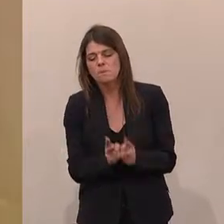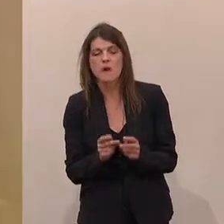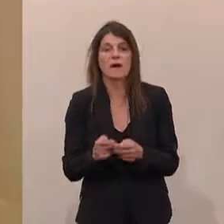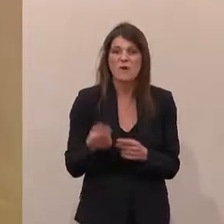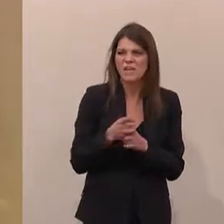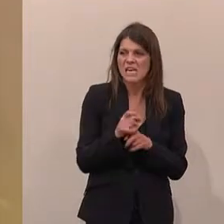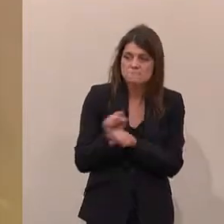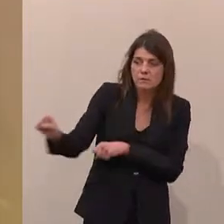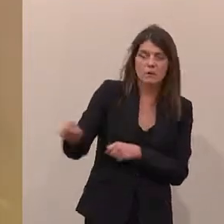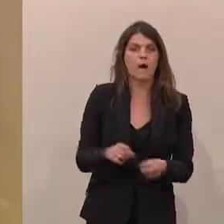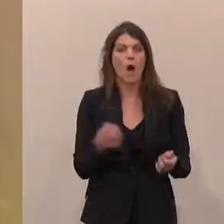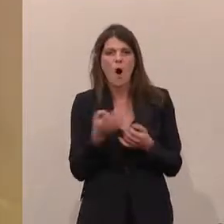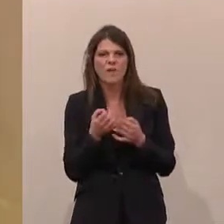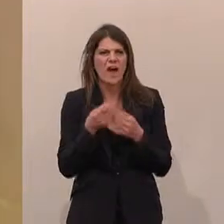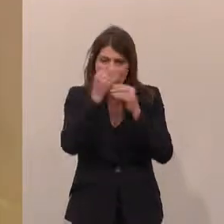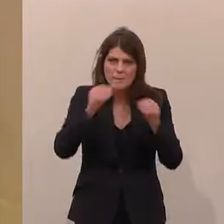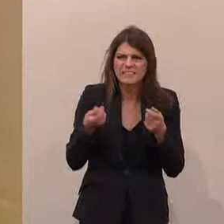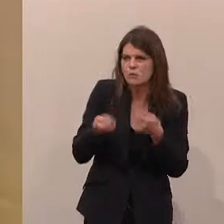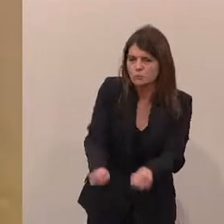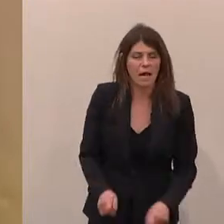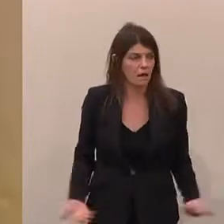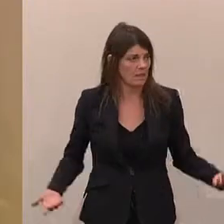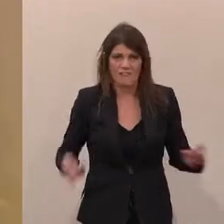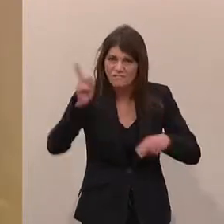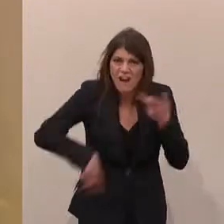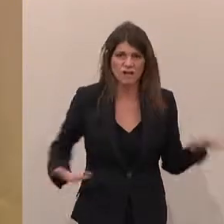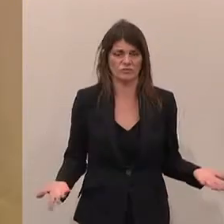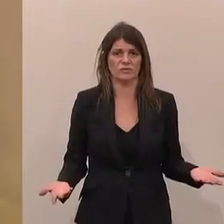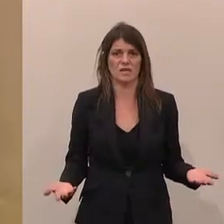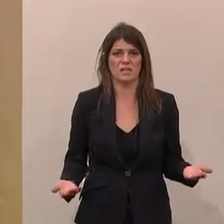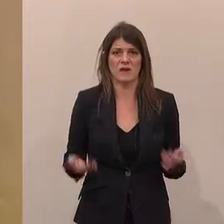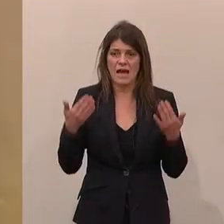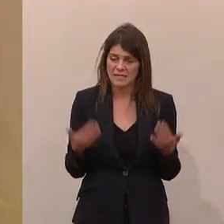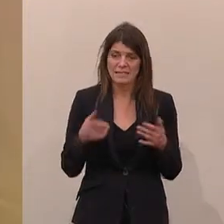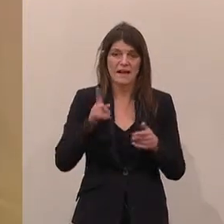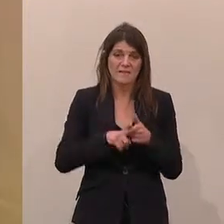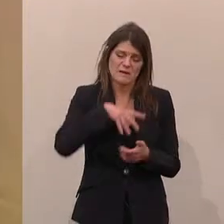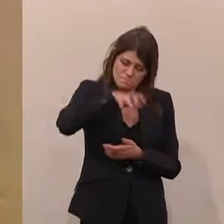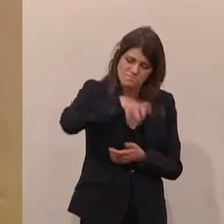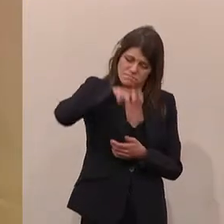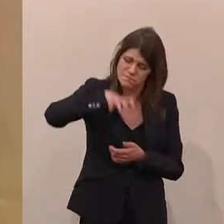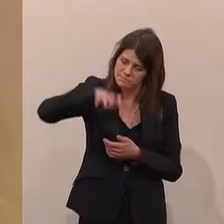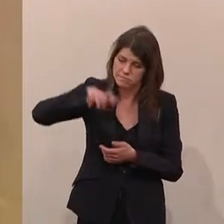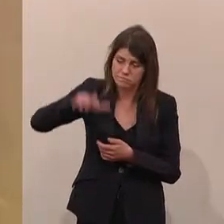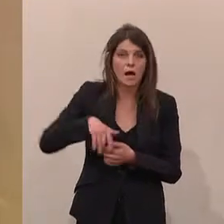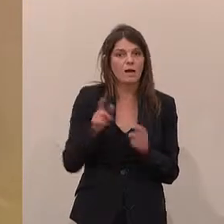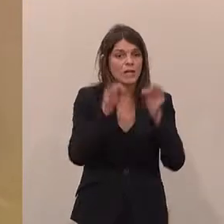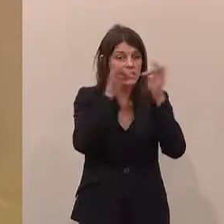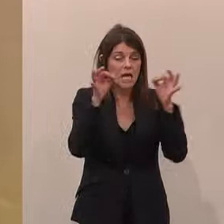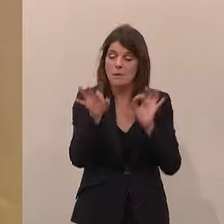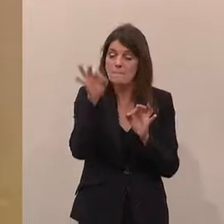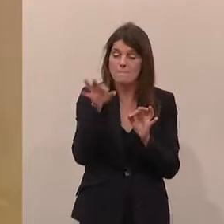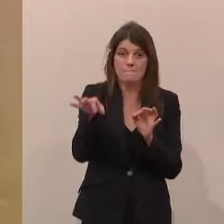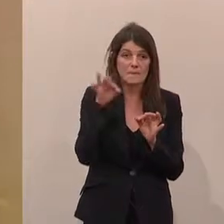Boykott oder Informationssperre oder Sonstiges. Wieder falsch. In diesen seitenlangen Schreiben, wo Sie einzelne Sätze aus